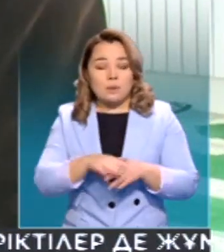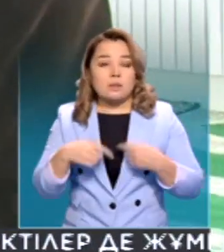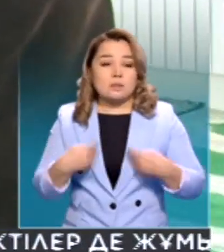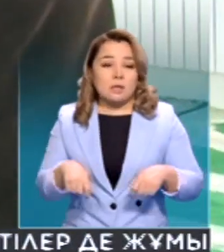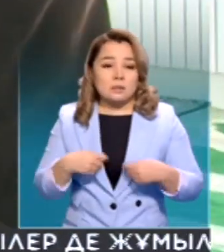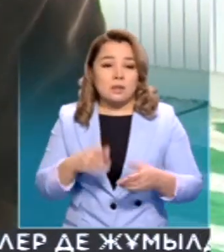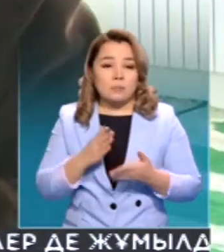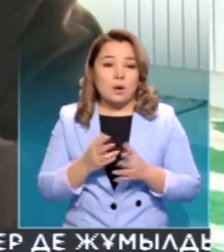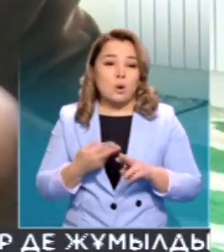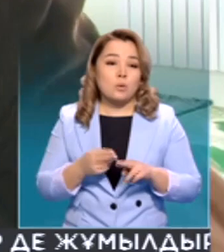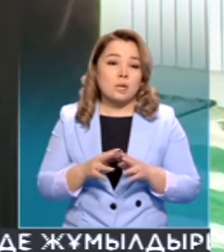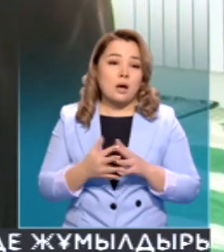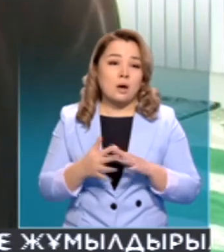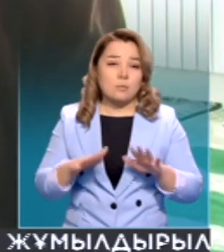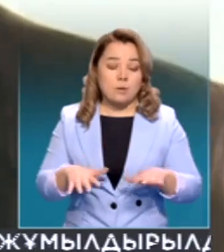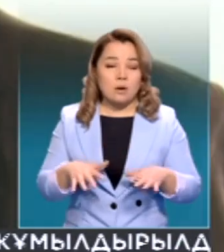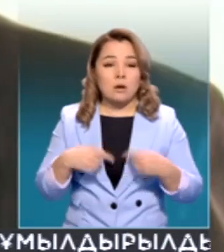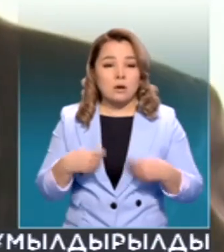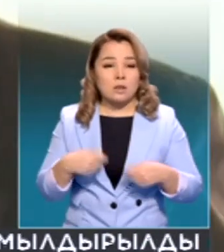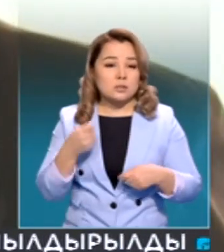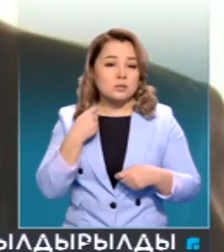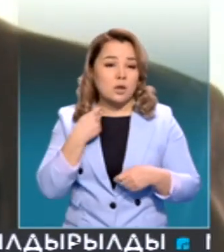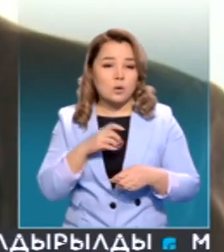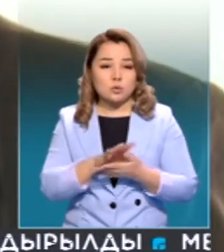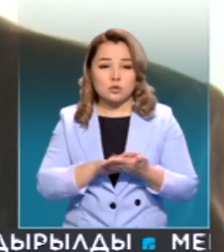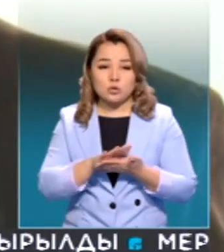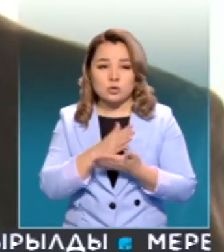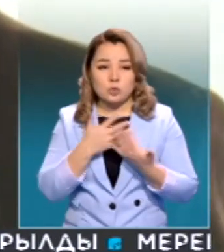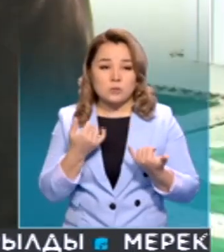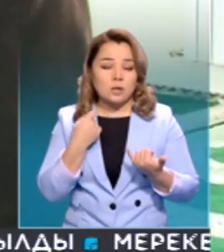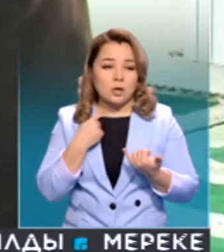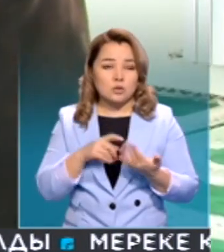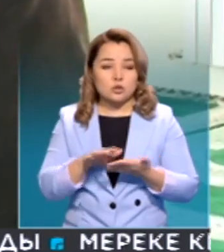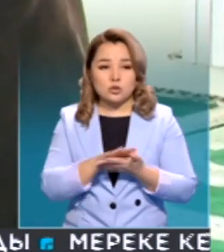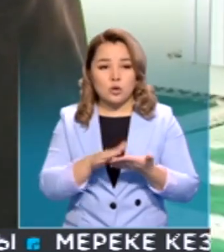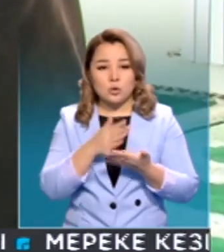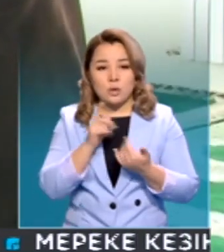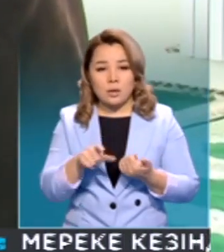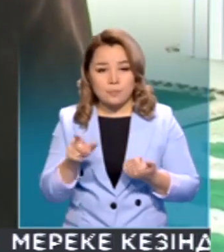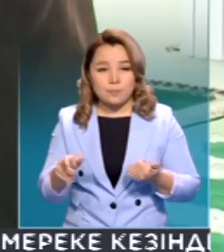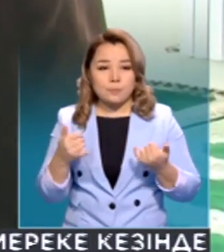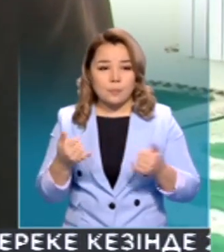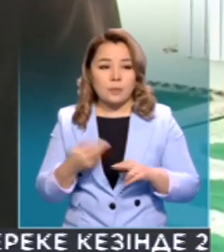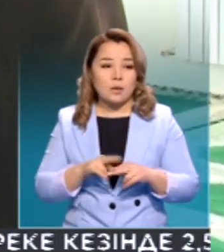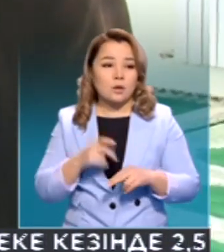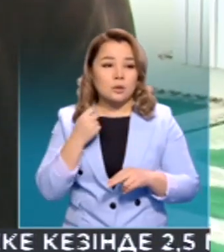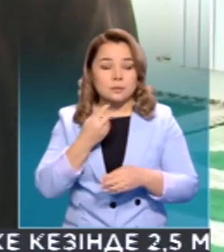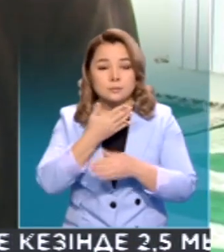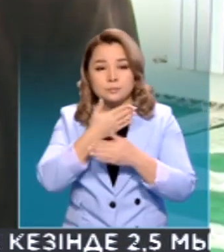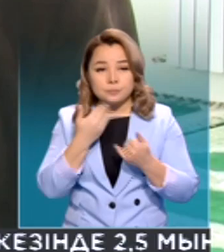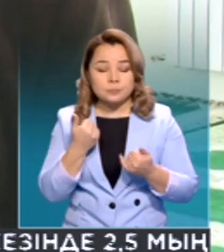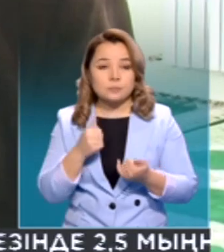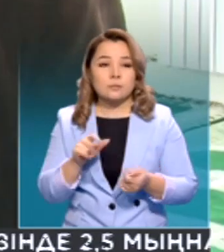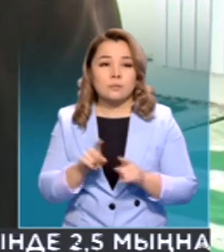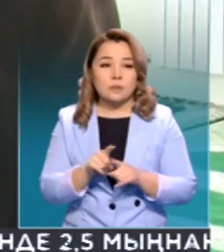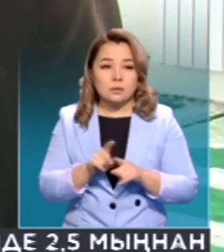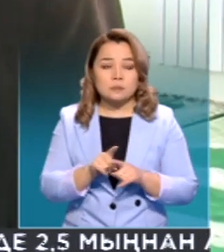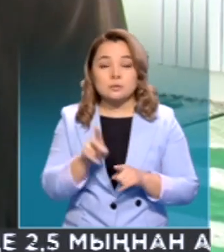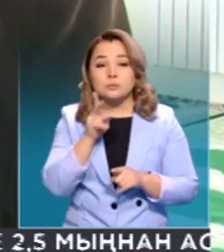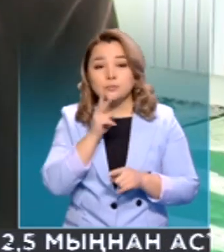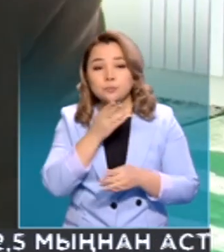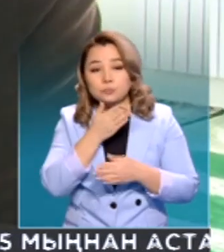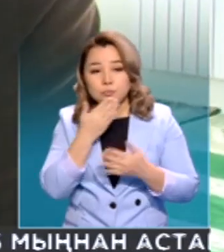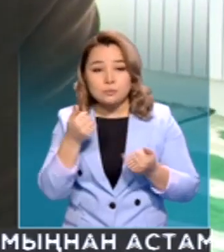Осы ауылда мысалы арақ сатылмайды. Арақ ішетін адам почти жоқ. Арақ ішпегеннен кейін, есірткі нетпегеннен